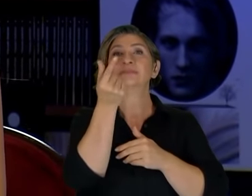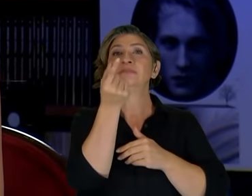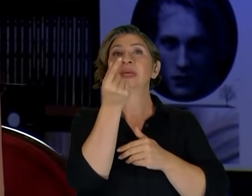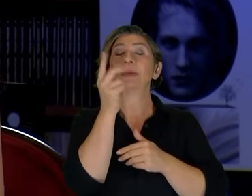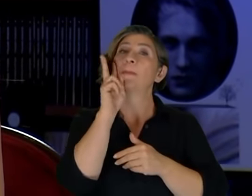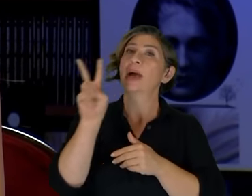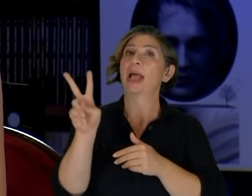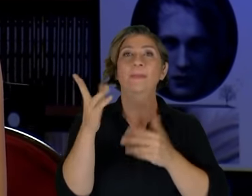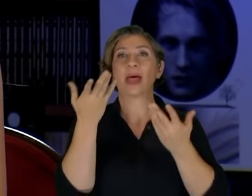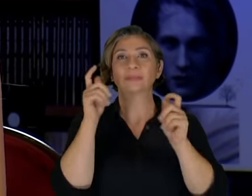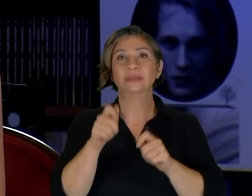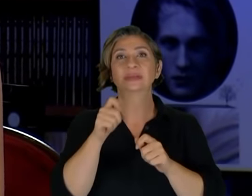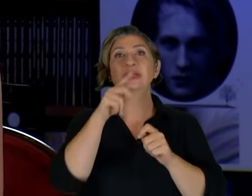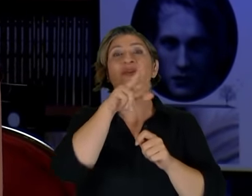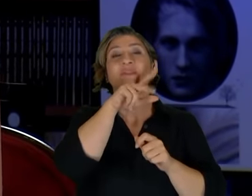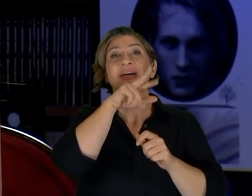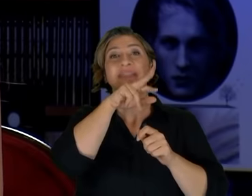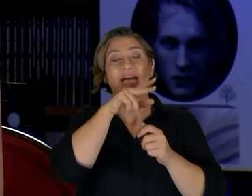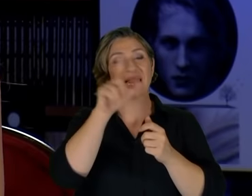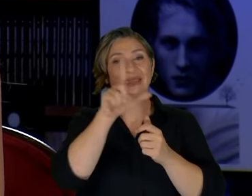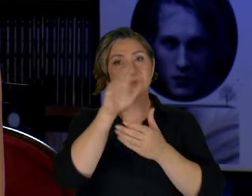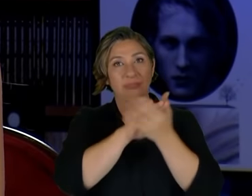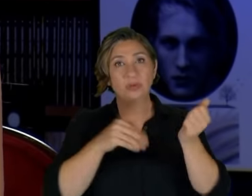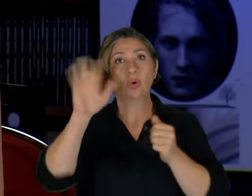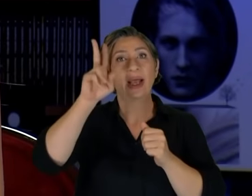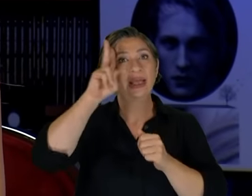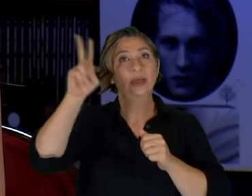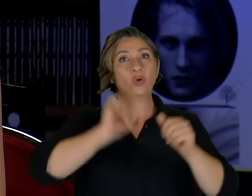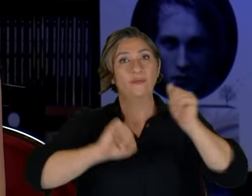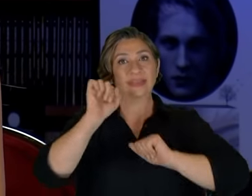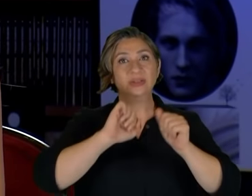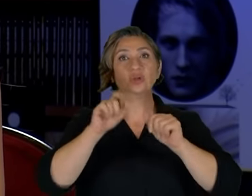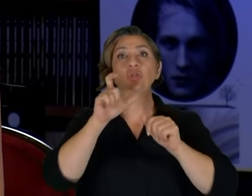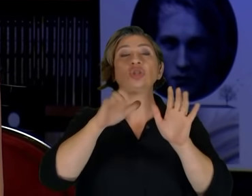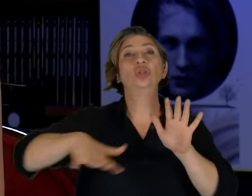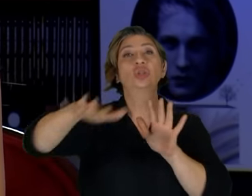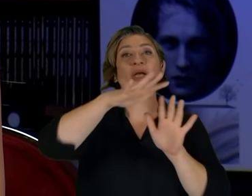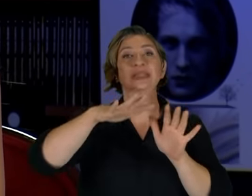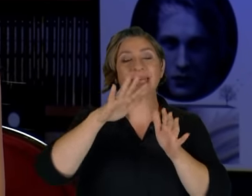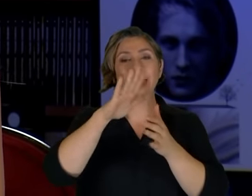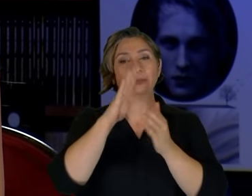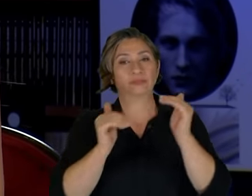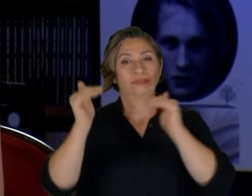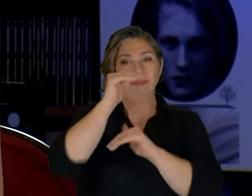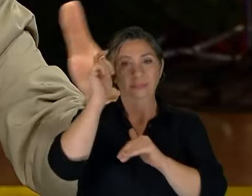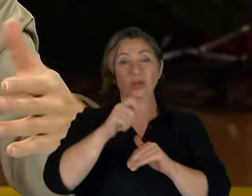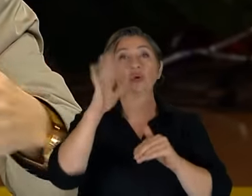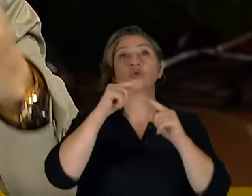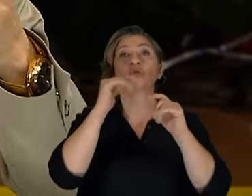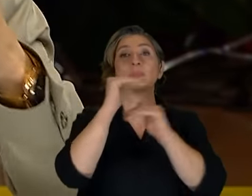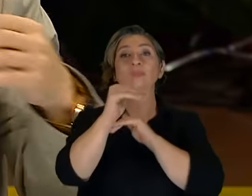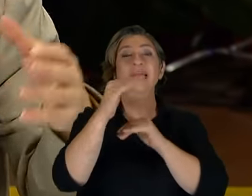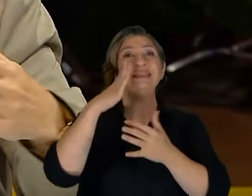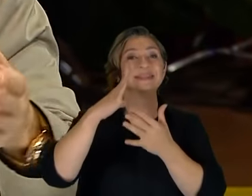size bakalım ne yaptınız. Sen Benoa Frans Lisesi'nden mezun olmuşsunuz. Sonra Galatasaray Üniversitesi'ne sosyoloji lisansı yapmışsınız. Sonra toplumsal